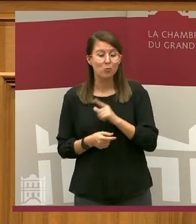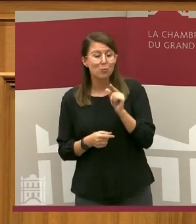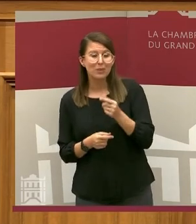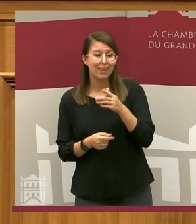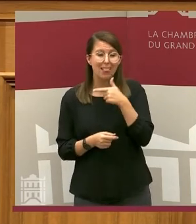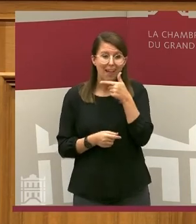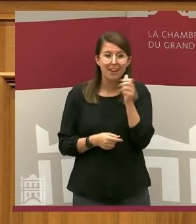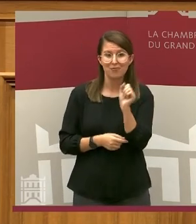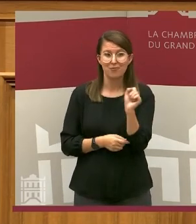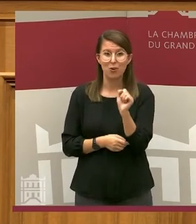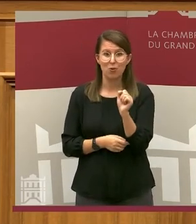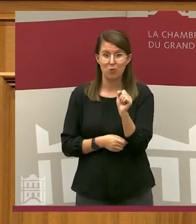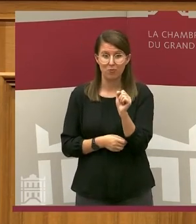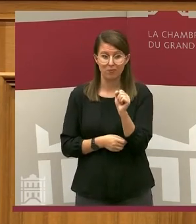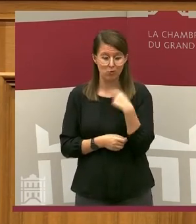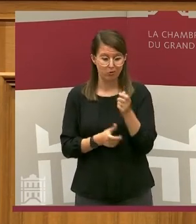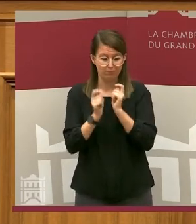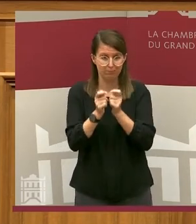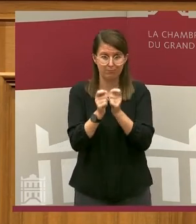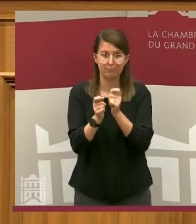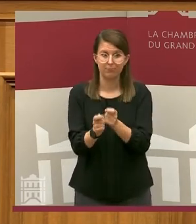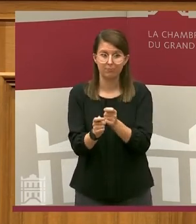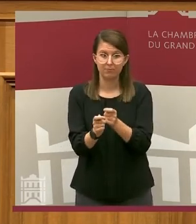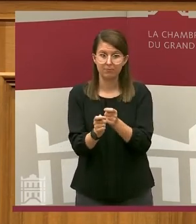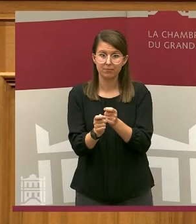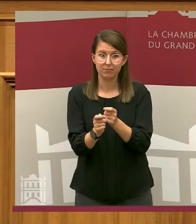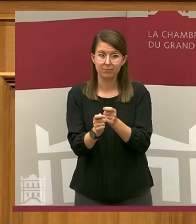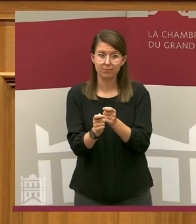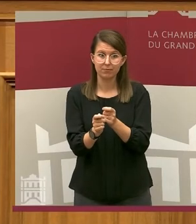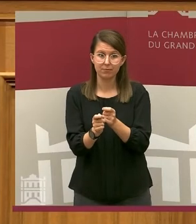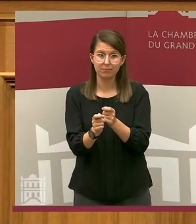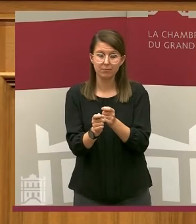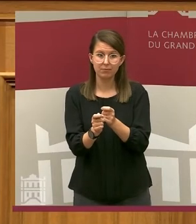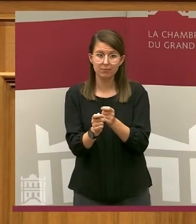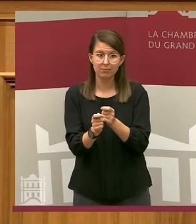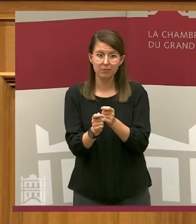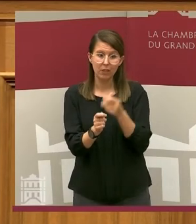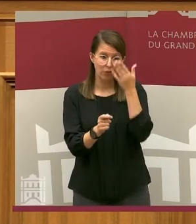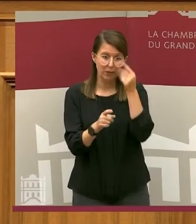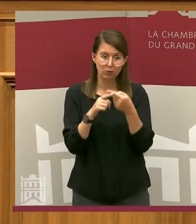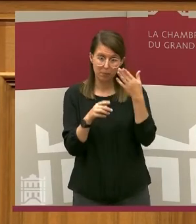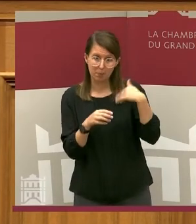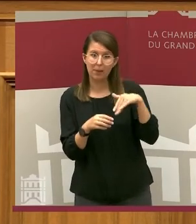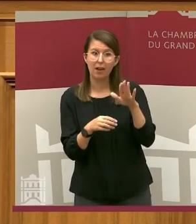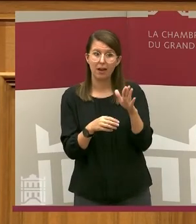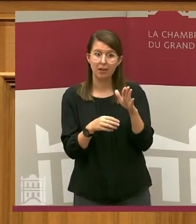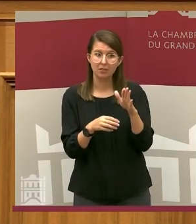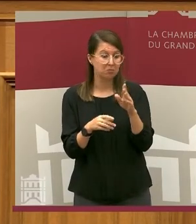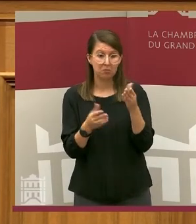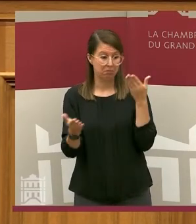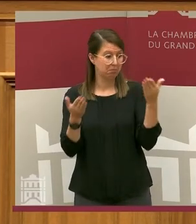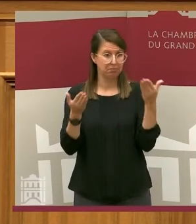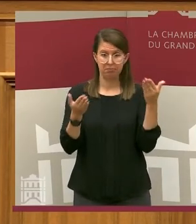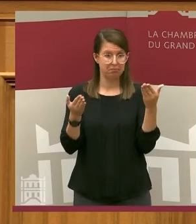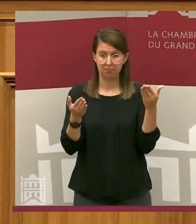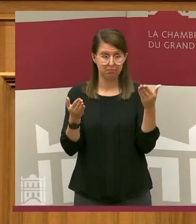weil zwischen also Proposen, die von den Piraten an der Majorität, leihen kein Riesenunterschied.